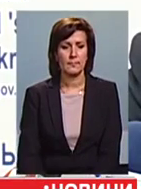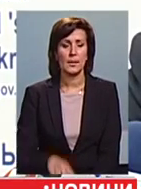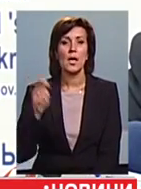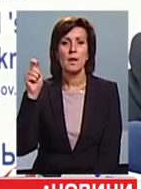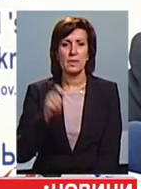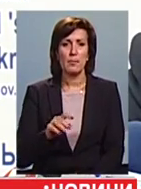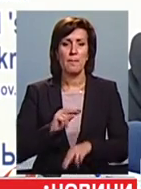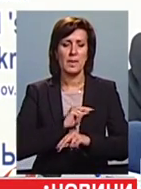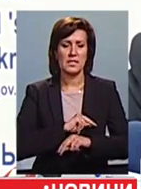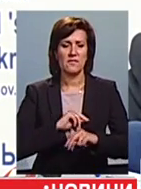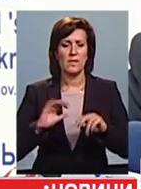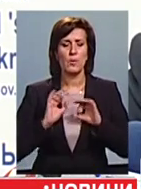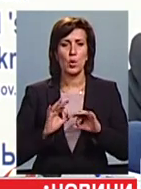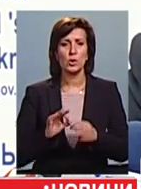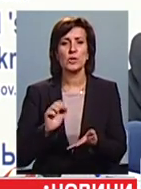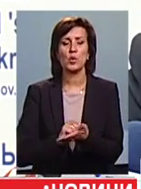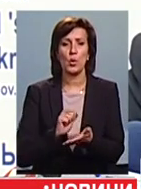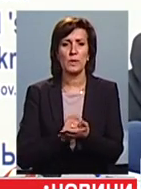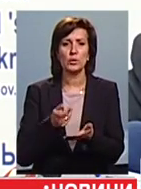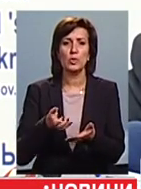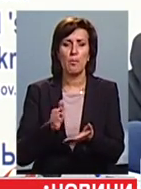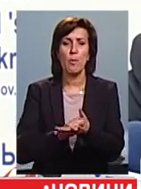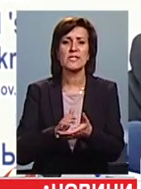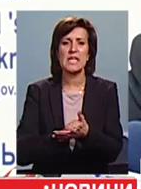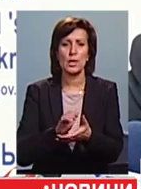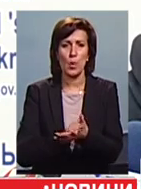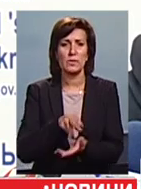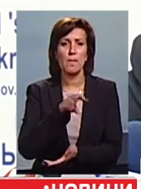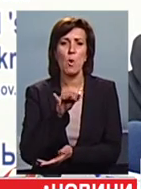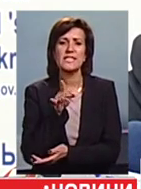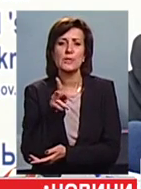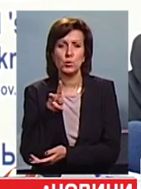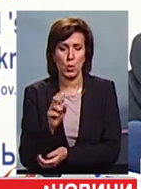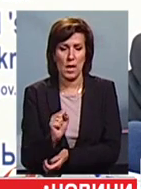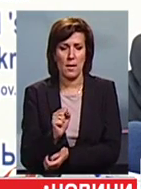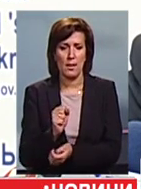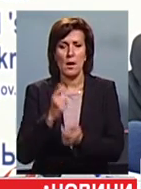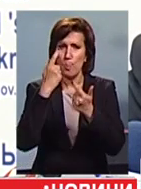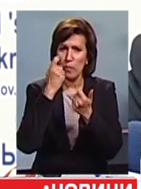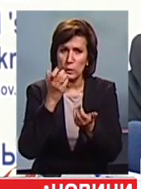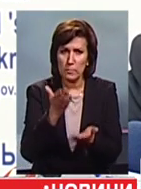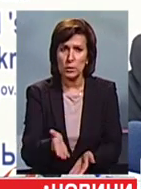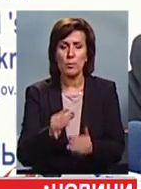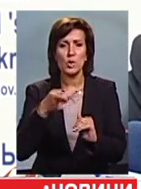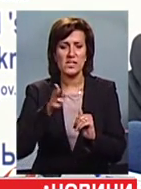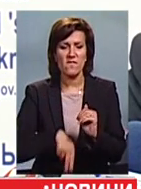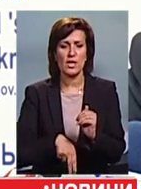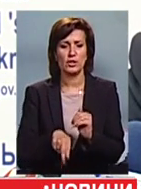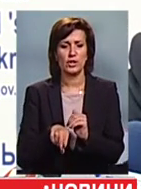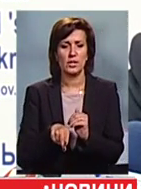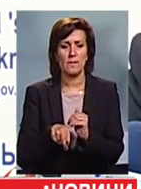Прибули працівники прокуратури з документами, щоб познайомити безпосередньо Мосійчука, повідомити йому про